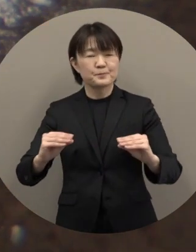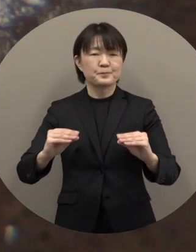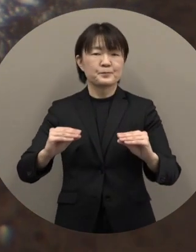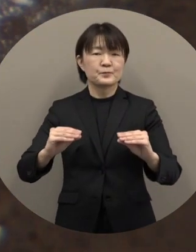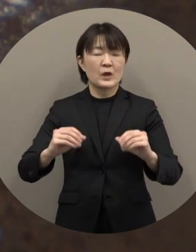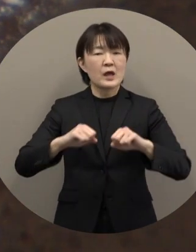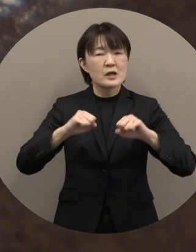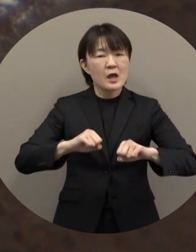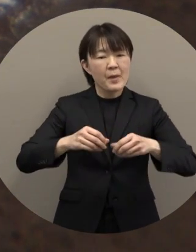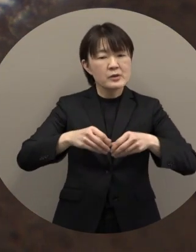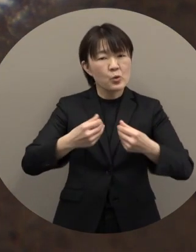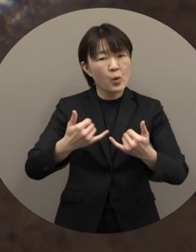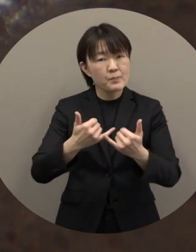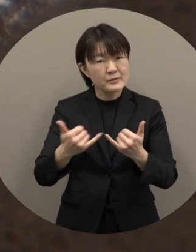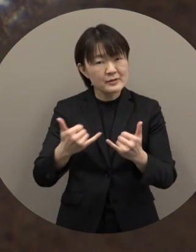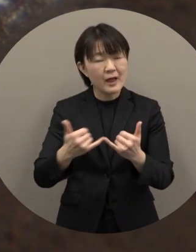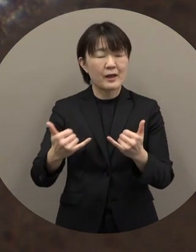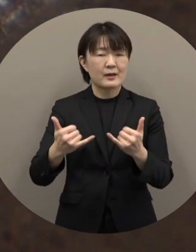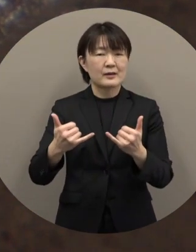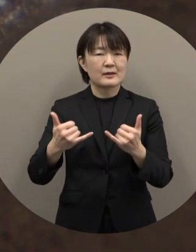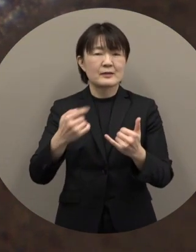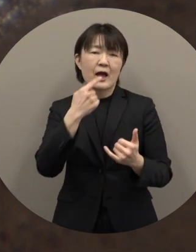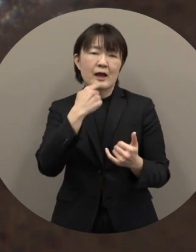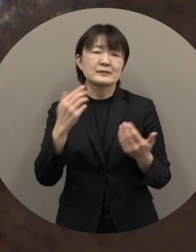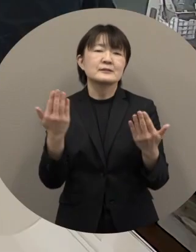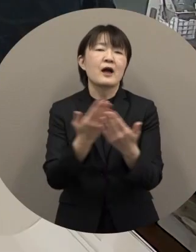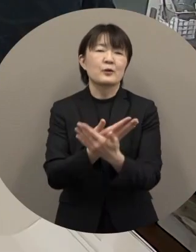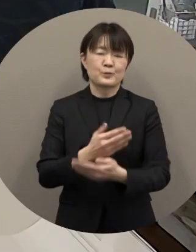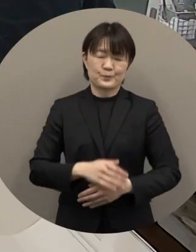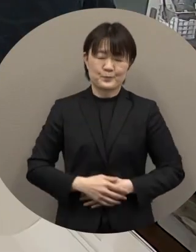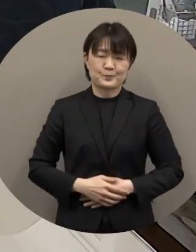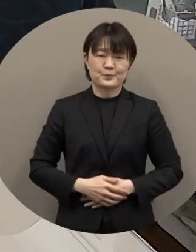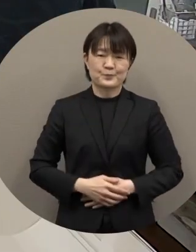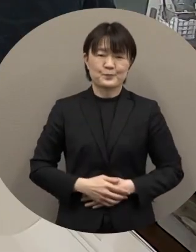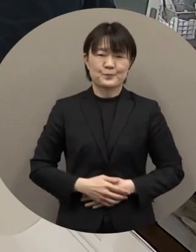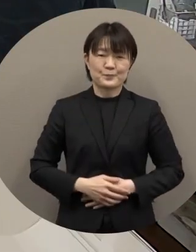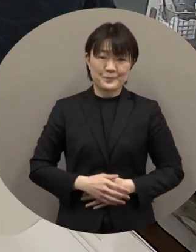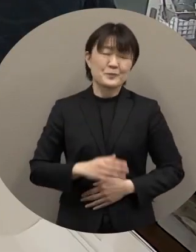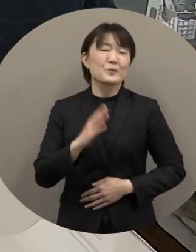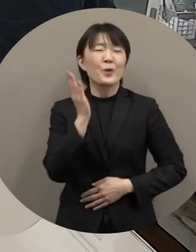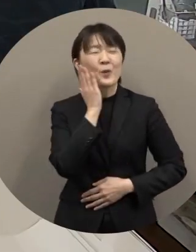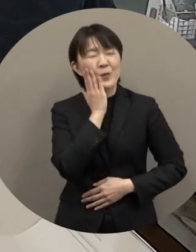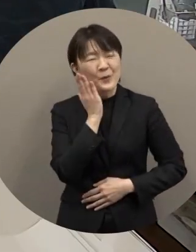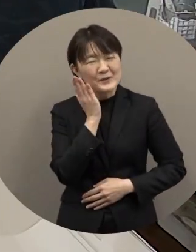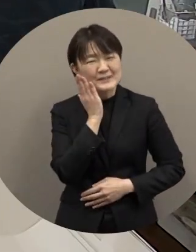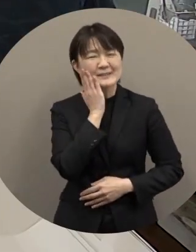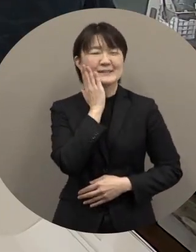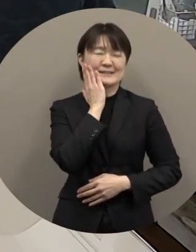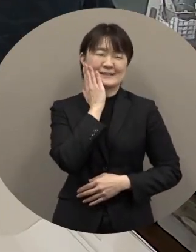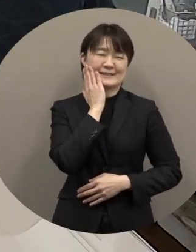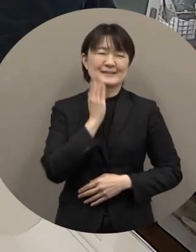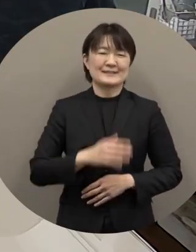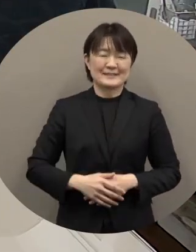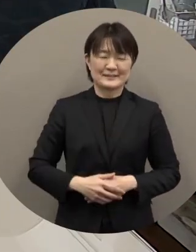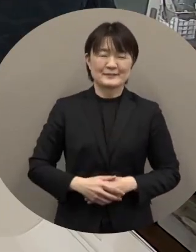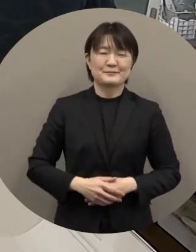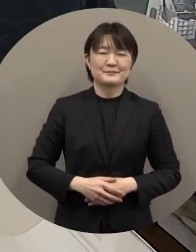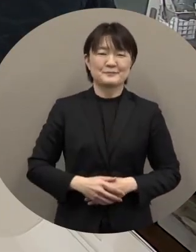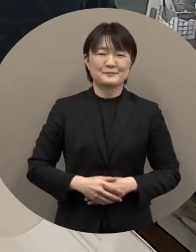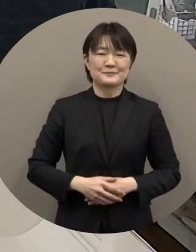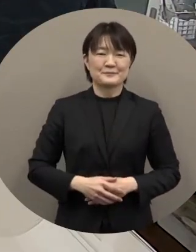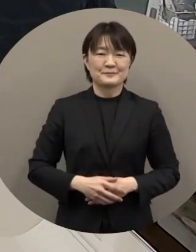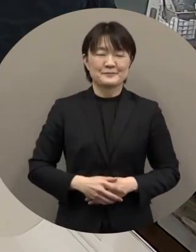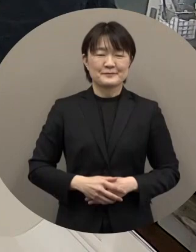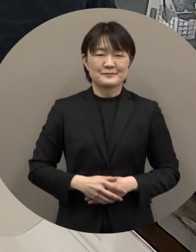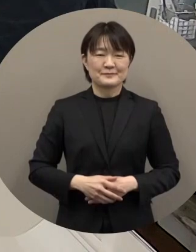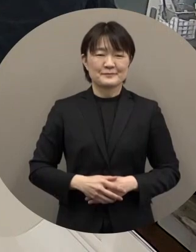な、 はい、 こう広がりがあると思うんですよね。 美味しい。 こんなに良さを引き出すんだって感じしますね、チョコ